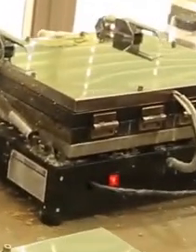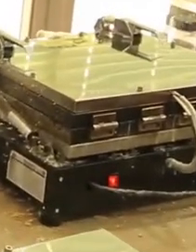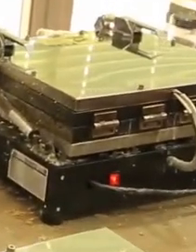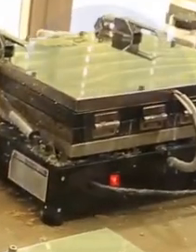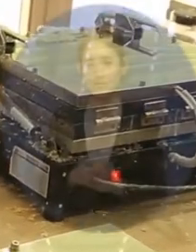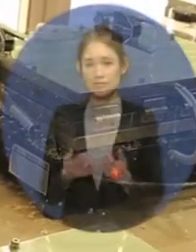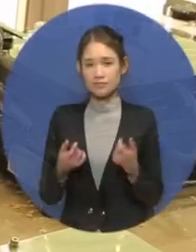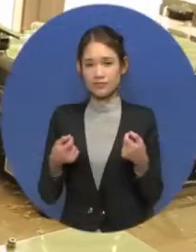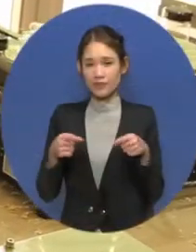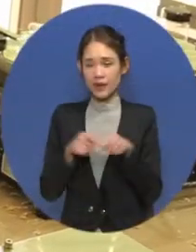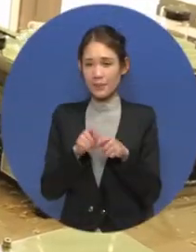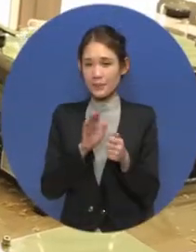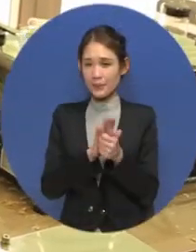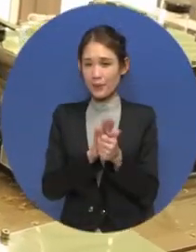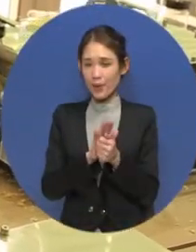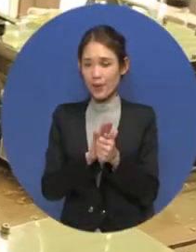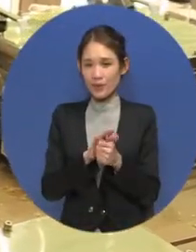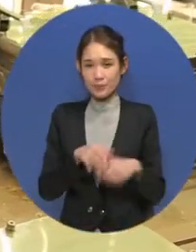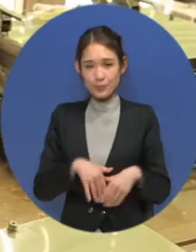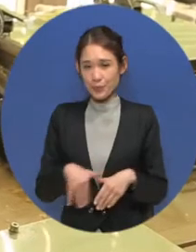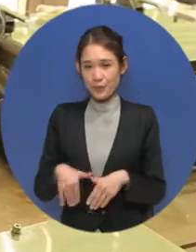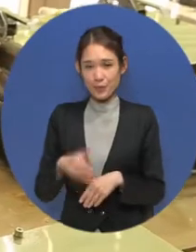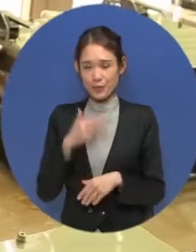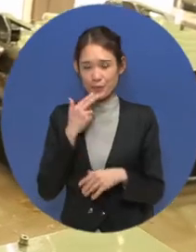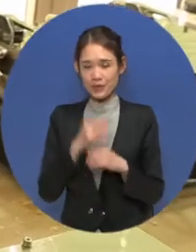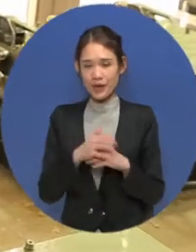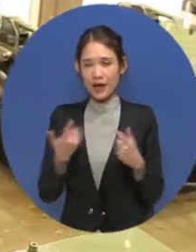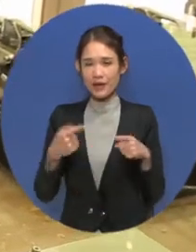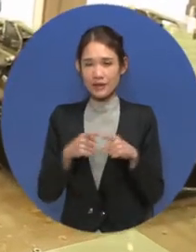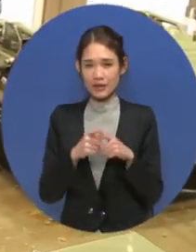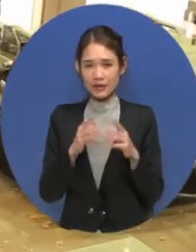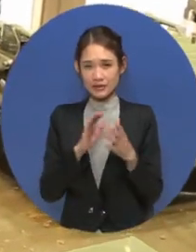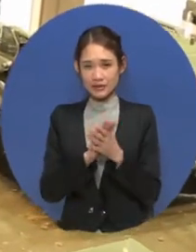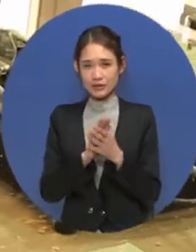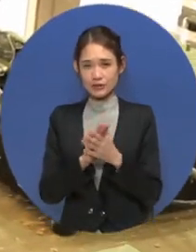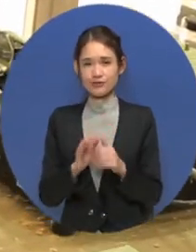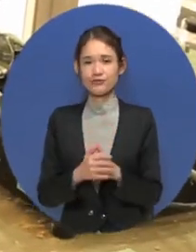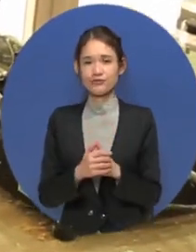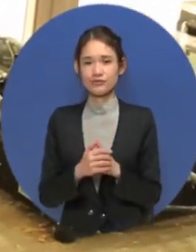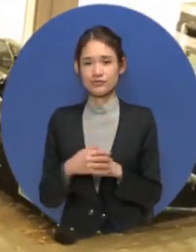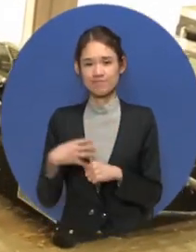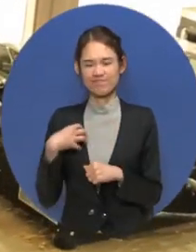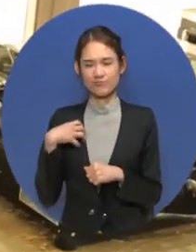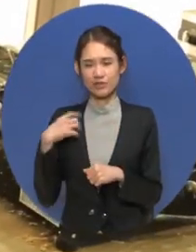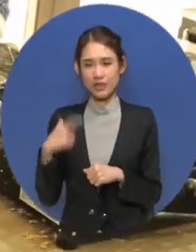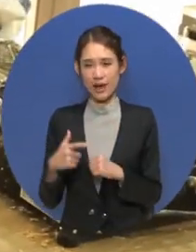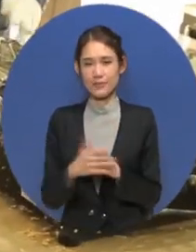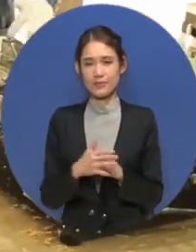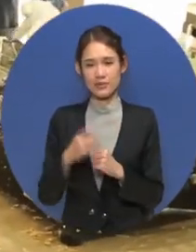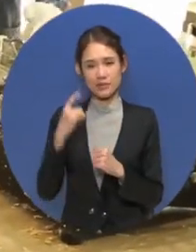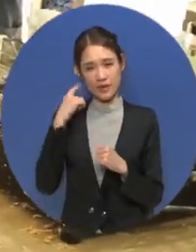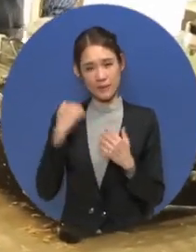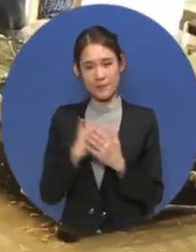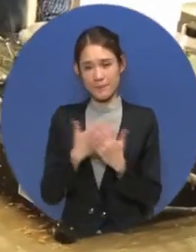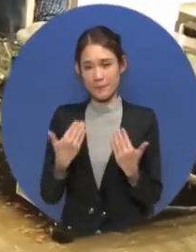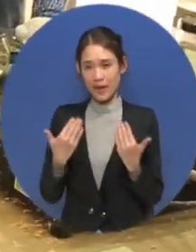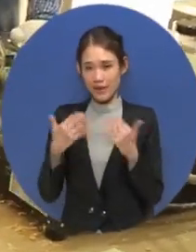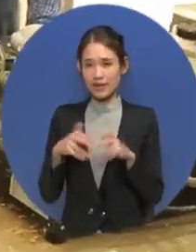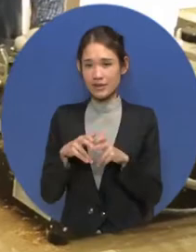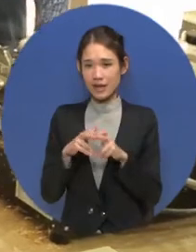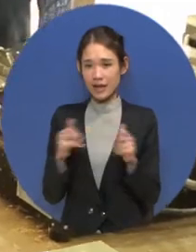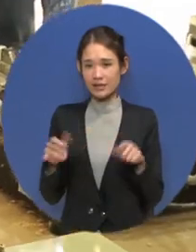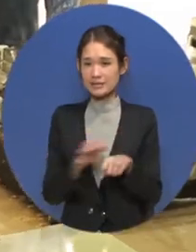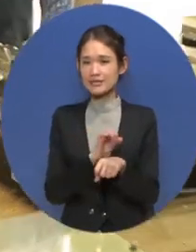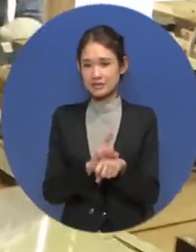동료의 일을 도와주는 것도 망설이지 않는 차오름 식구들. 책임감이 강하다는 발달 장애인의